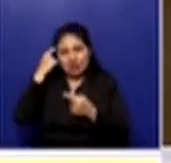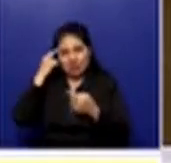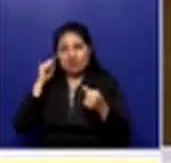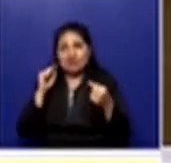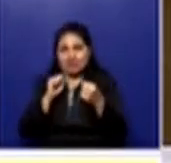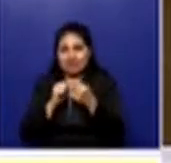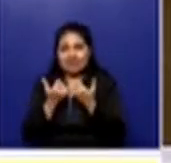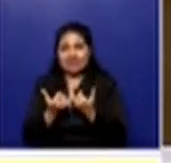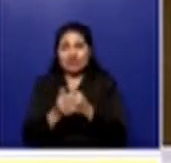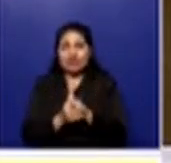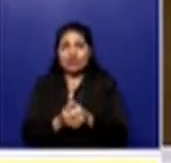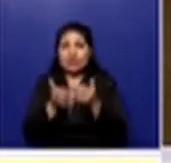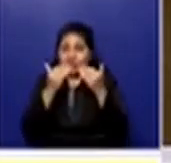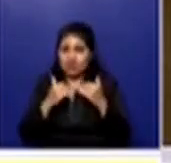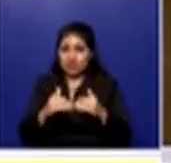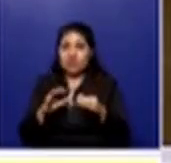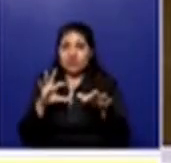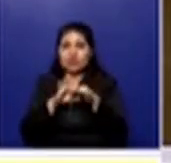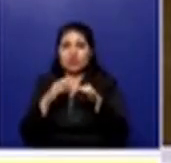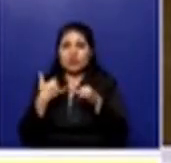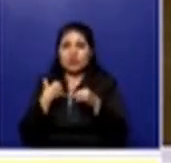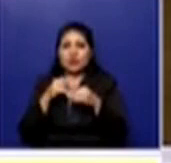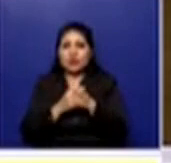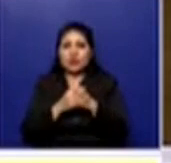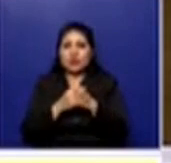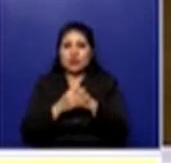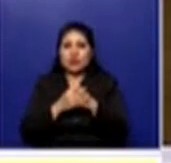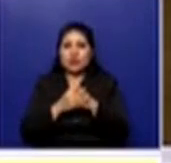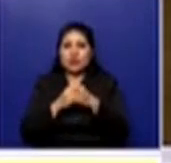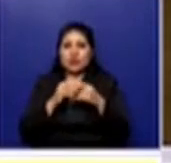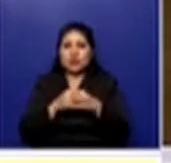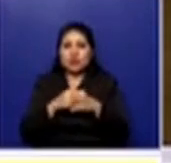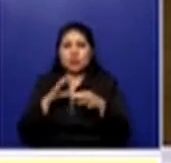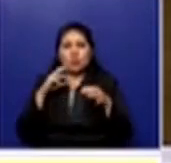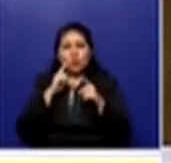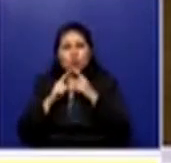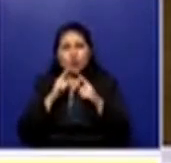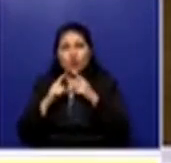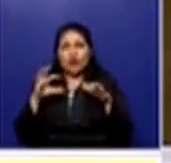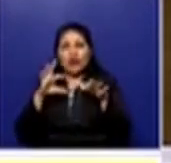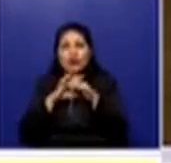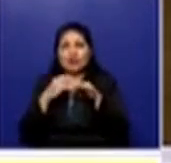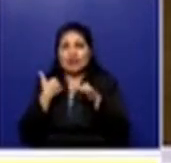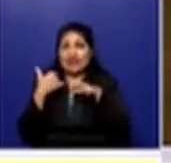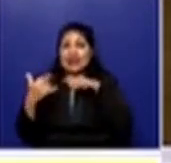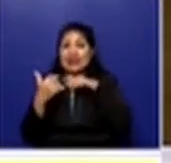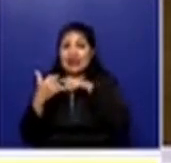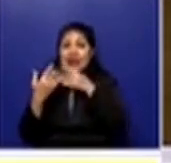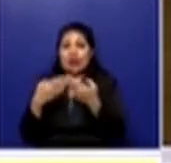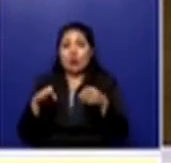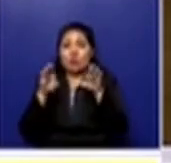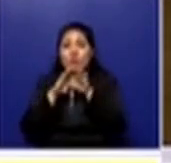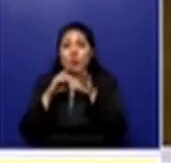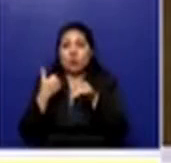ตอนนี้นะคะอีกประเด็นนึงในเรื่องความขัดแย้งก็คือเรื่องของการพูดถึงการสื่อสารกันในครอบครัว